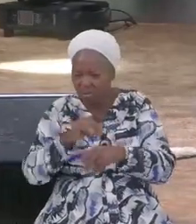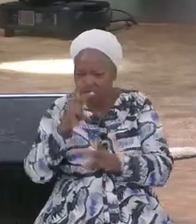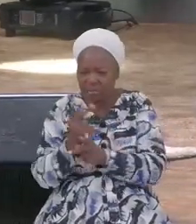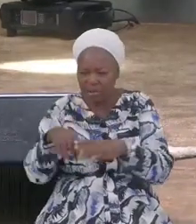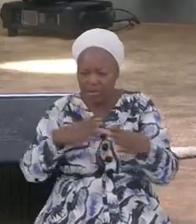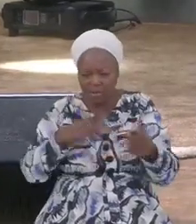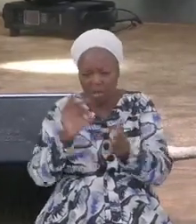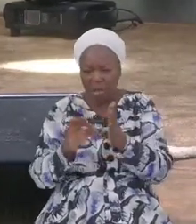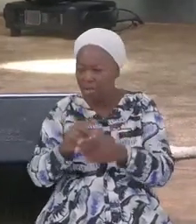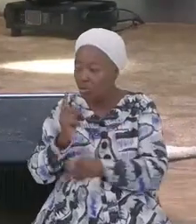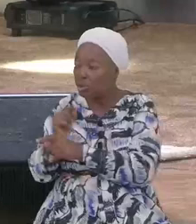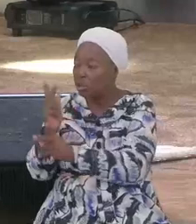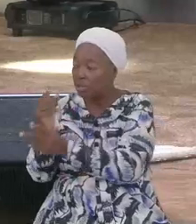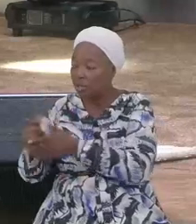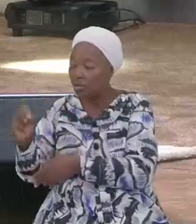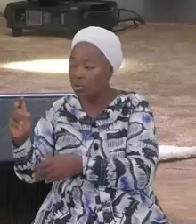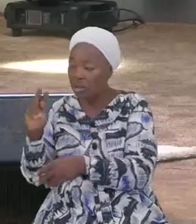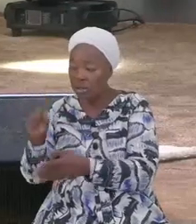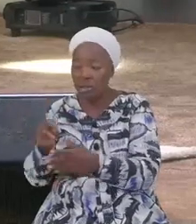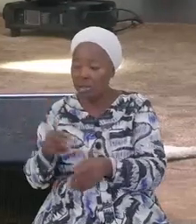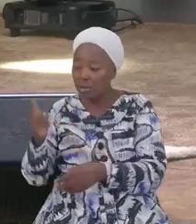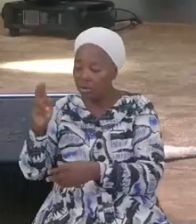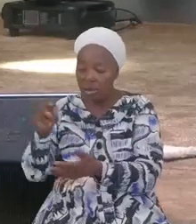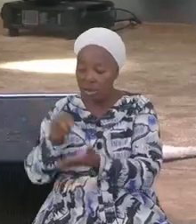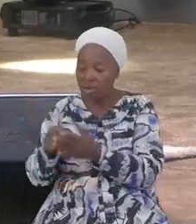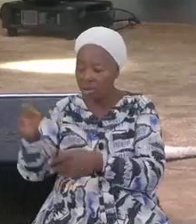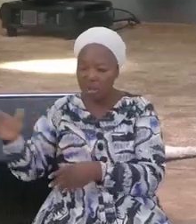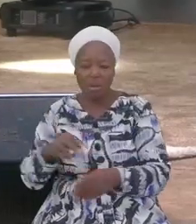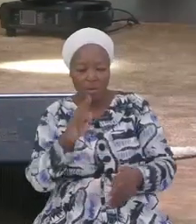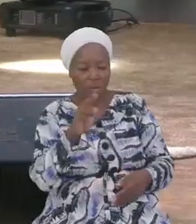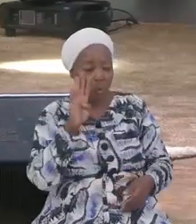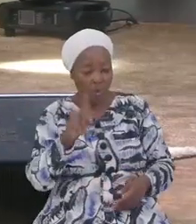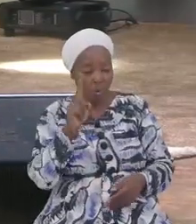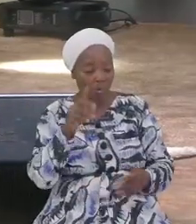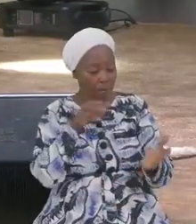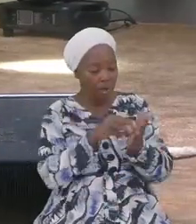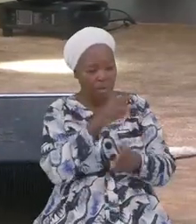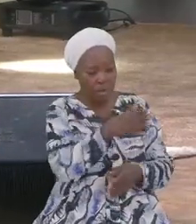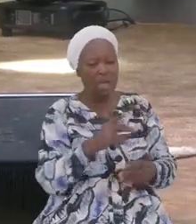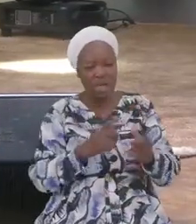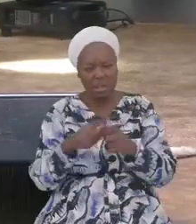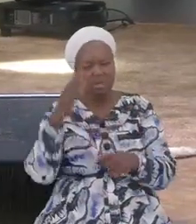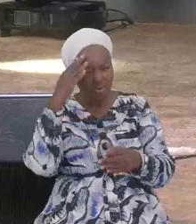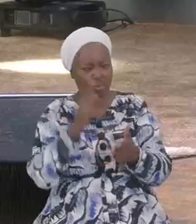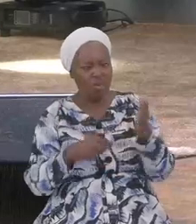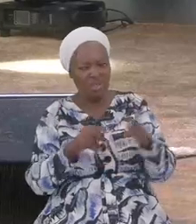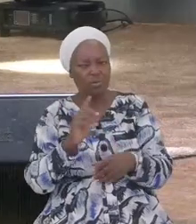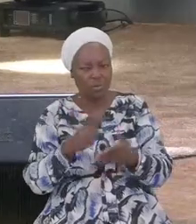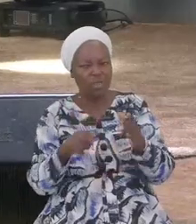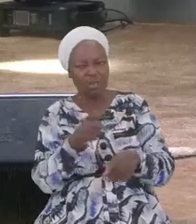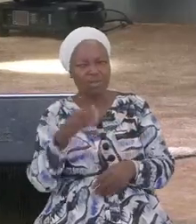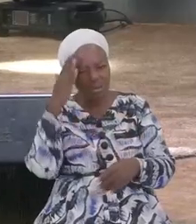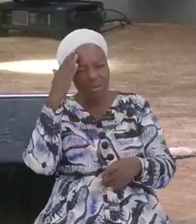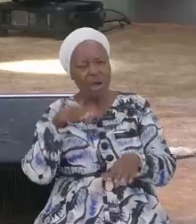10 000, 20, 10 millions, Dieu va te bénir. Mais tu sais l'activité qu'ils mènent, tu sais la source de l'argent